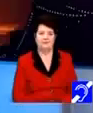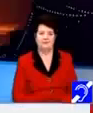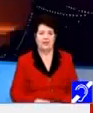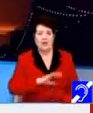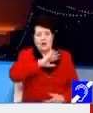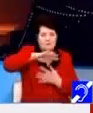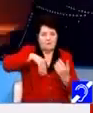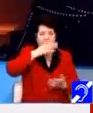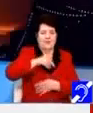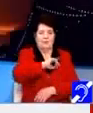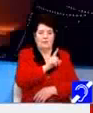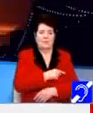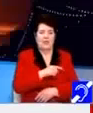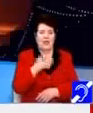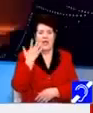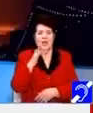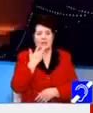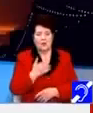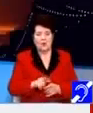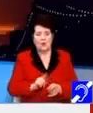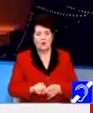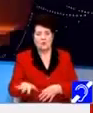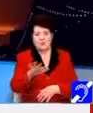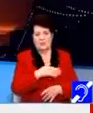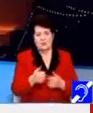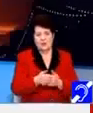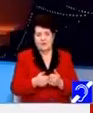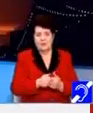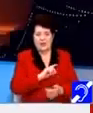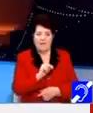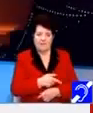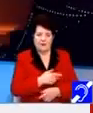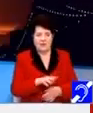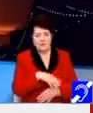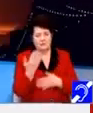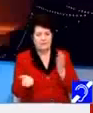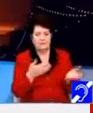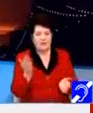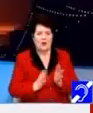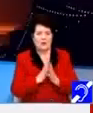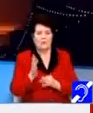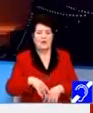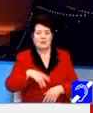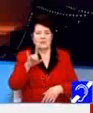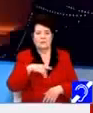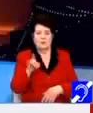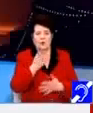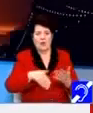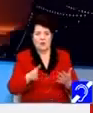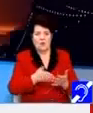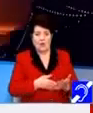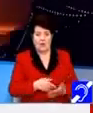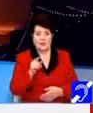O furtună puternică a răvășit New Yorkul și regiunile din vecinătate. Vântul puternic a doborât copaci, numeroase zboruri aeriene au fost